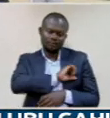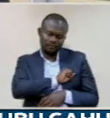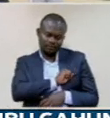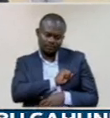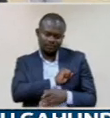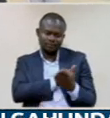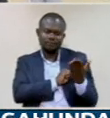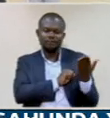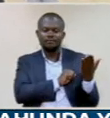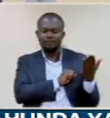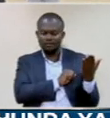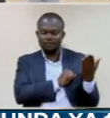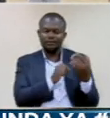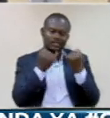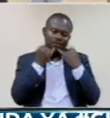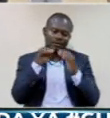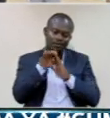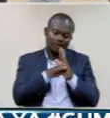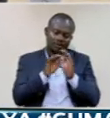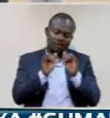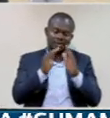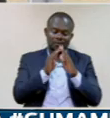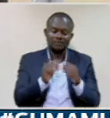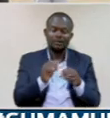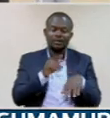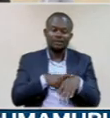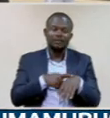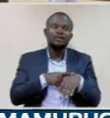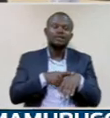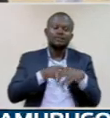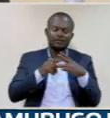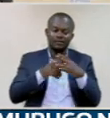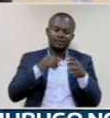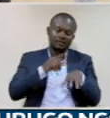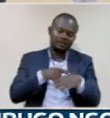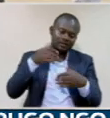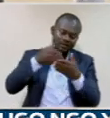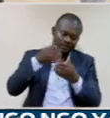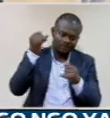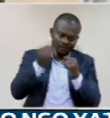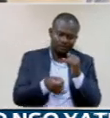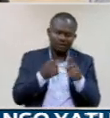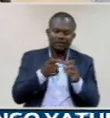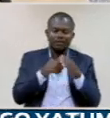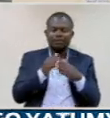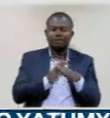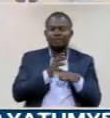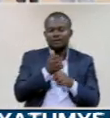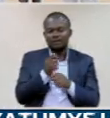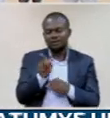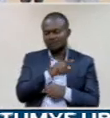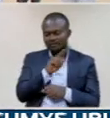nke barabwiwe gahunda igihe itangira n'igihe izasoreza cyangwa se izarangirira ariko bakabirenga bagakora